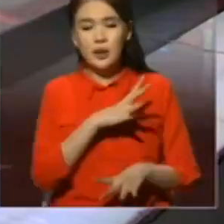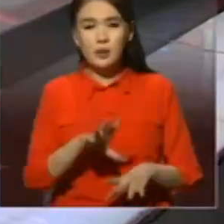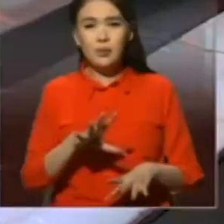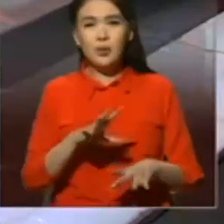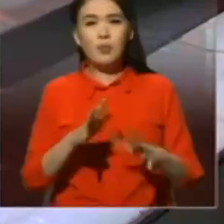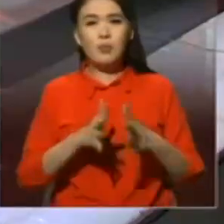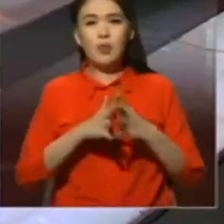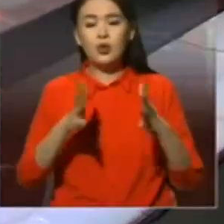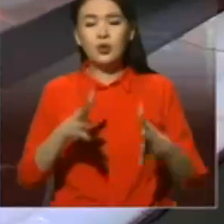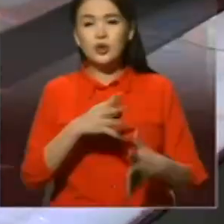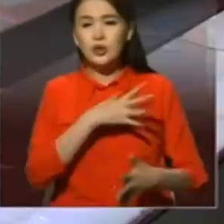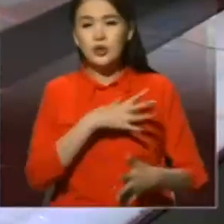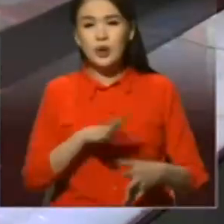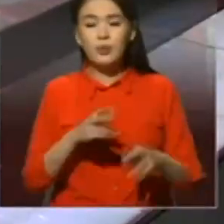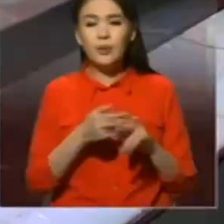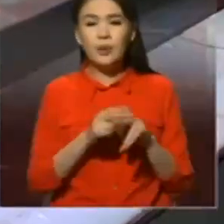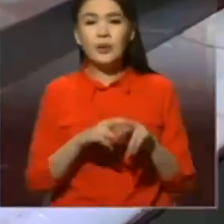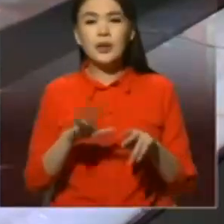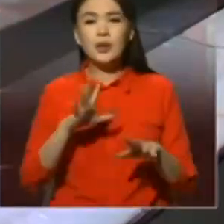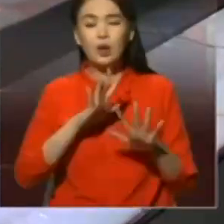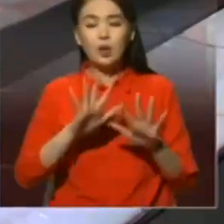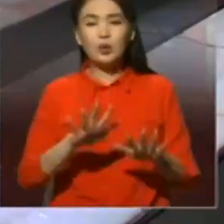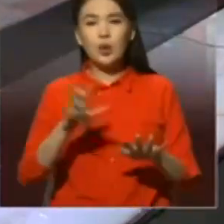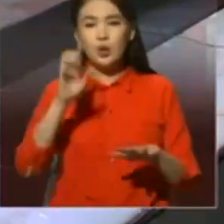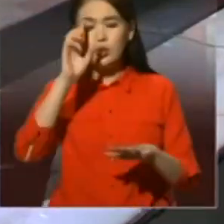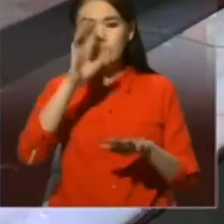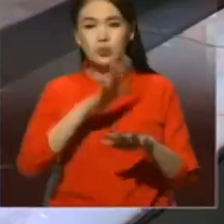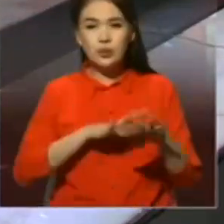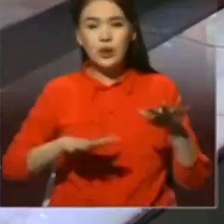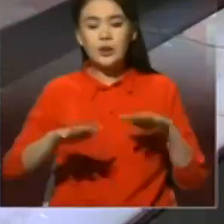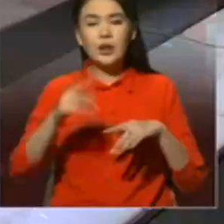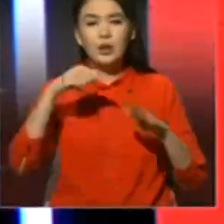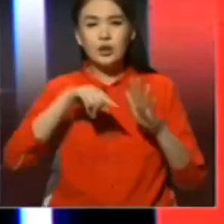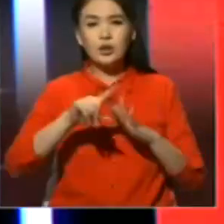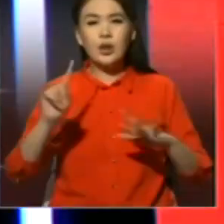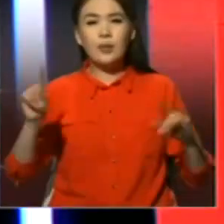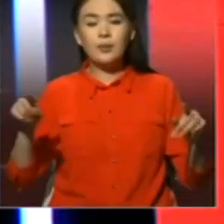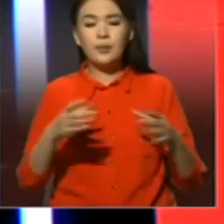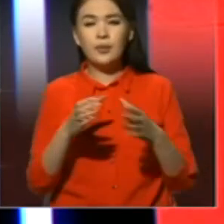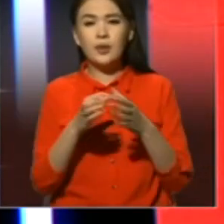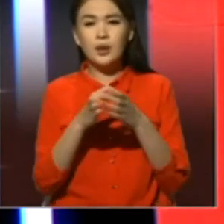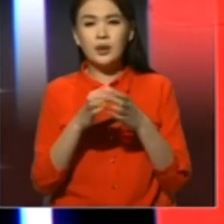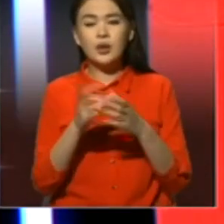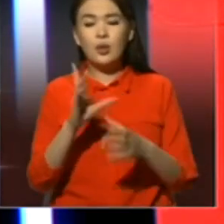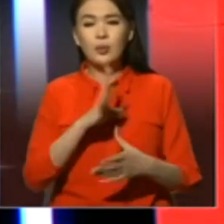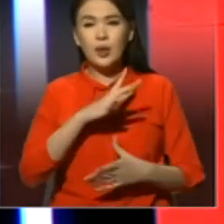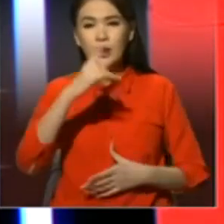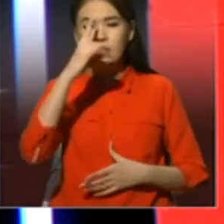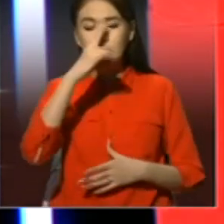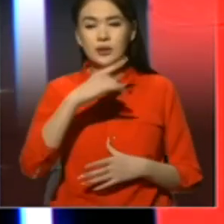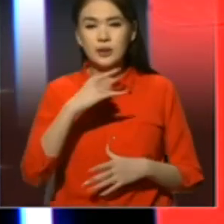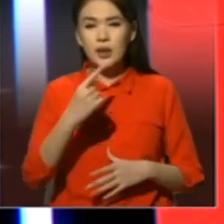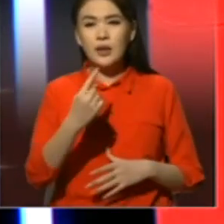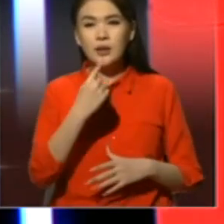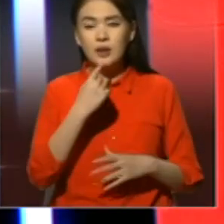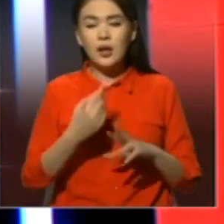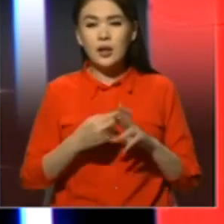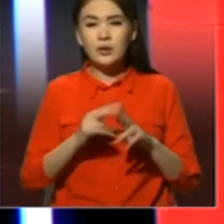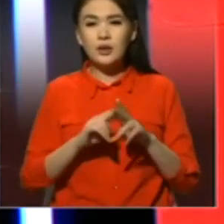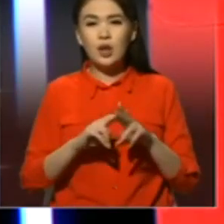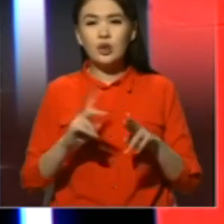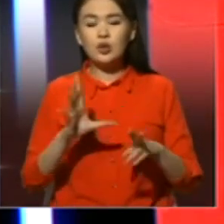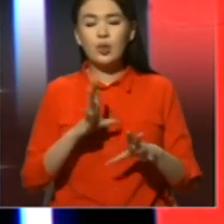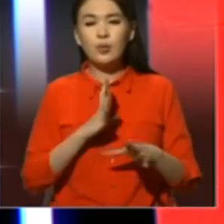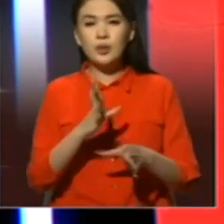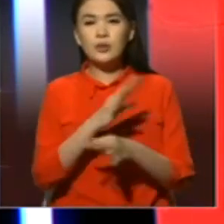айтылған жоқ, тек елдің ішіндегі бірлікті сақтау үшін мынау мемлекеттік тілдің қанатын жайып